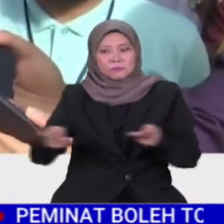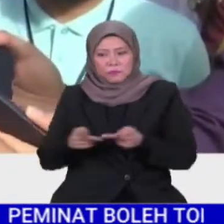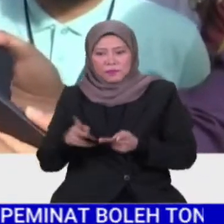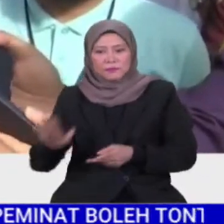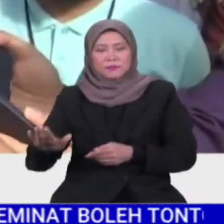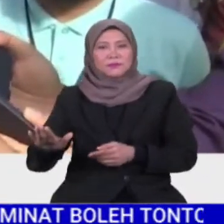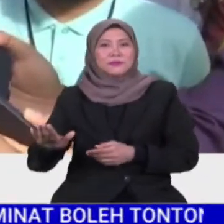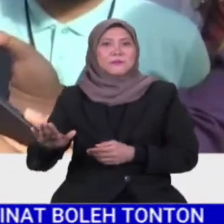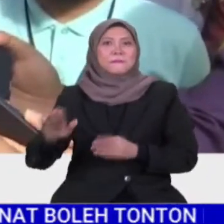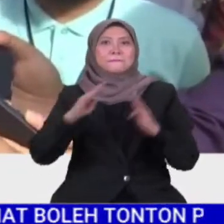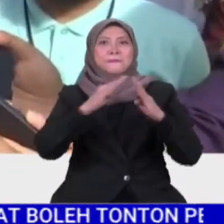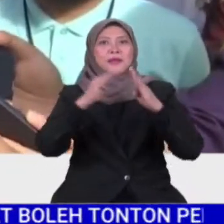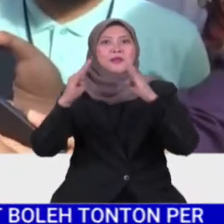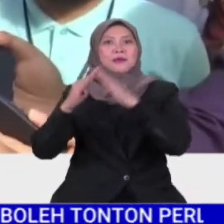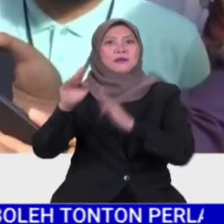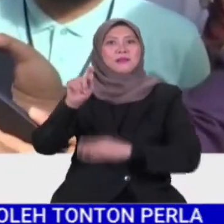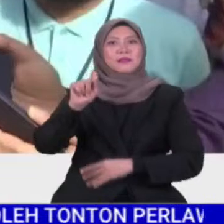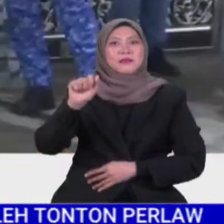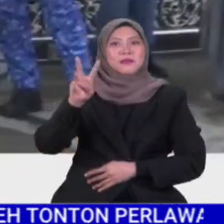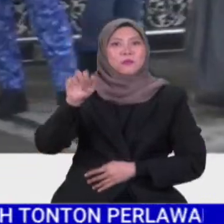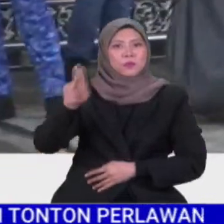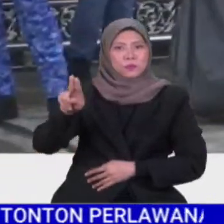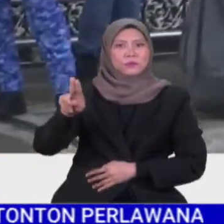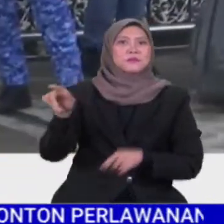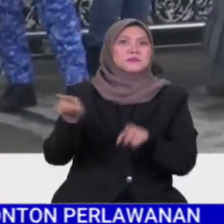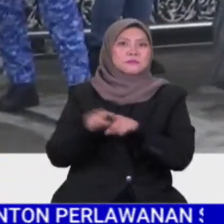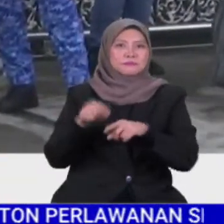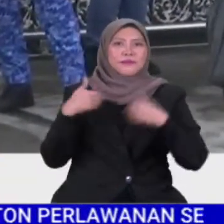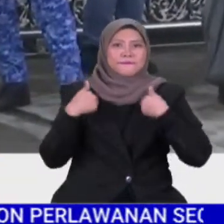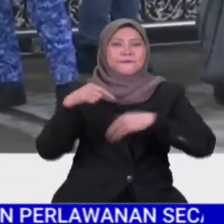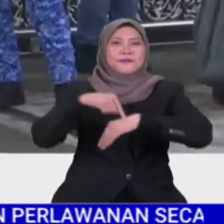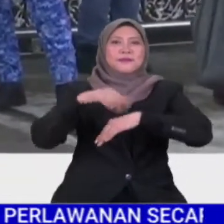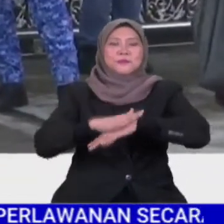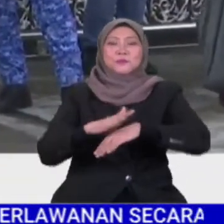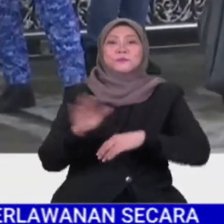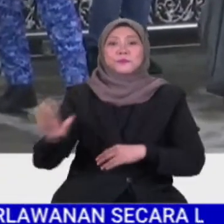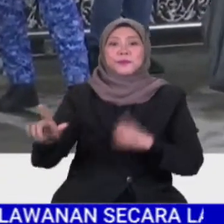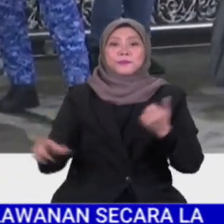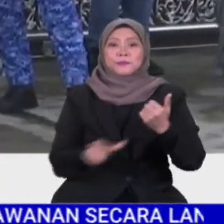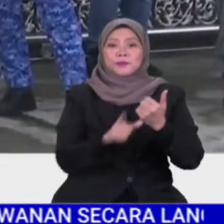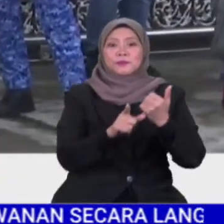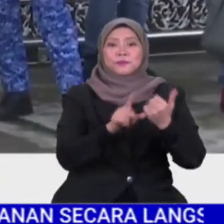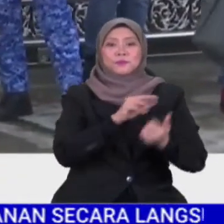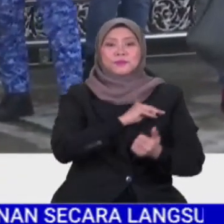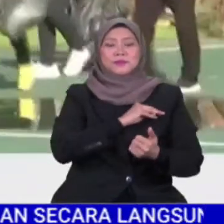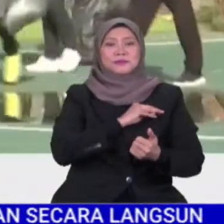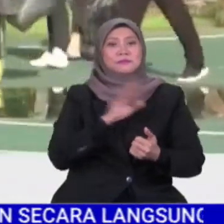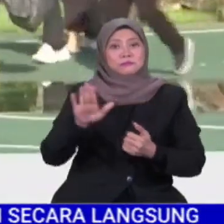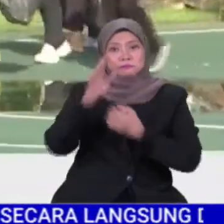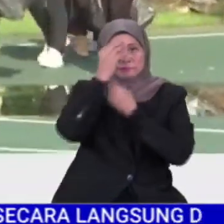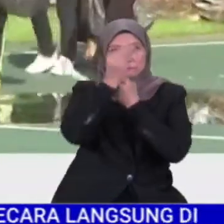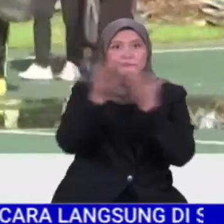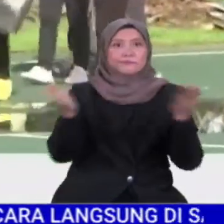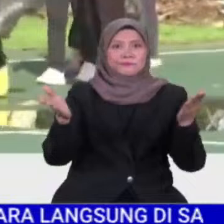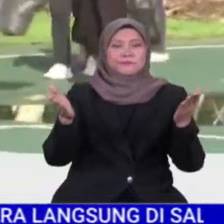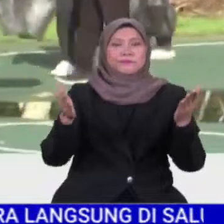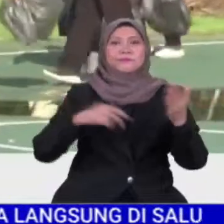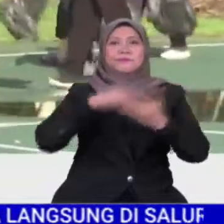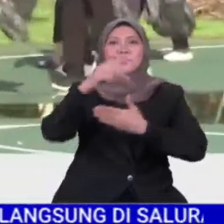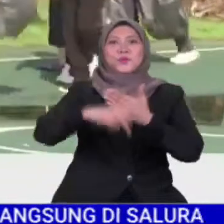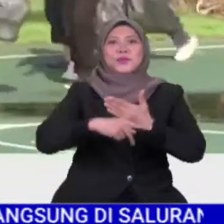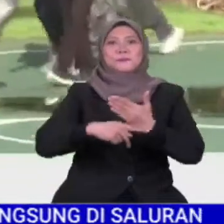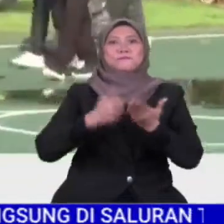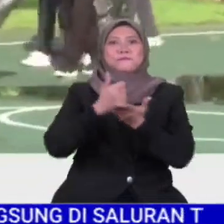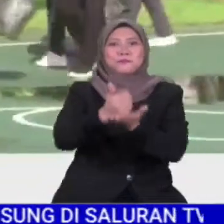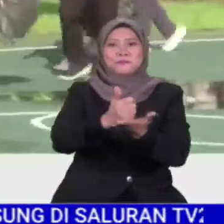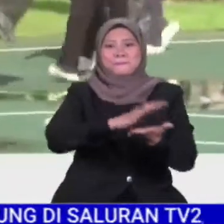tertentu di seluruh perbandaran Tawau. Datuk Nizam yang juga pembantu menteri kepada Ketua Menteri menyatakan demikian dalam program